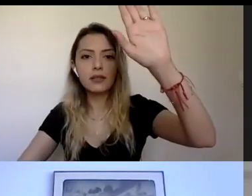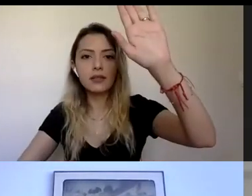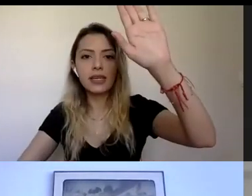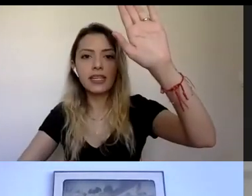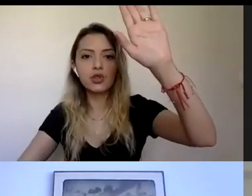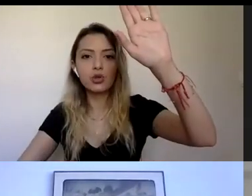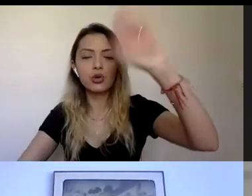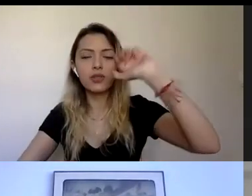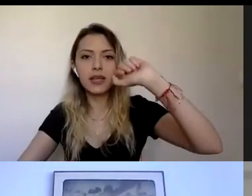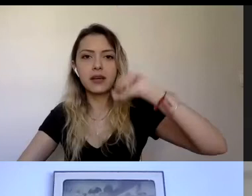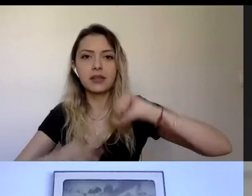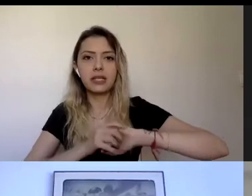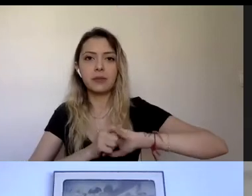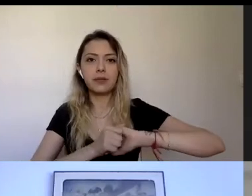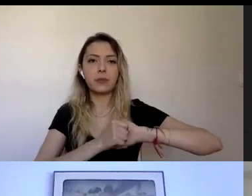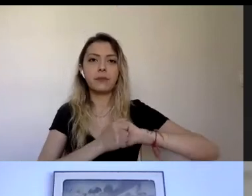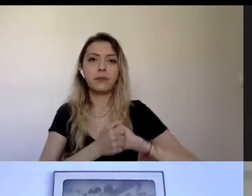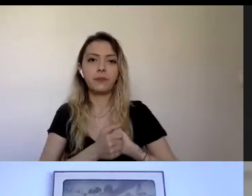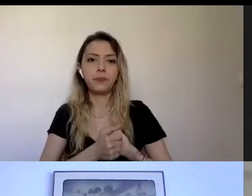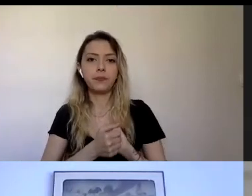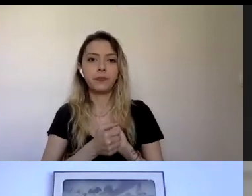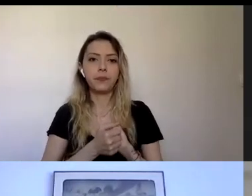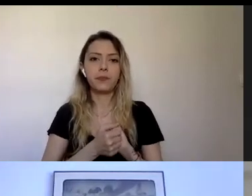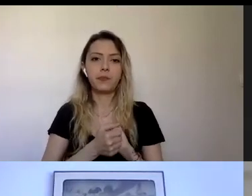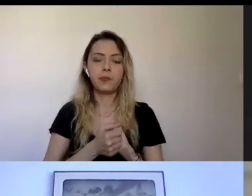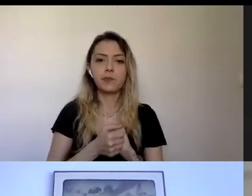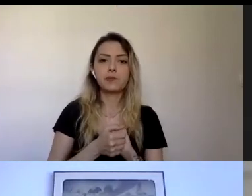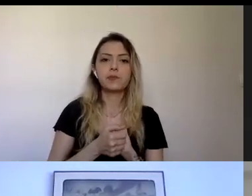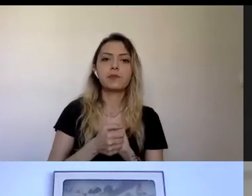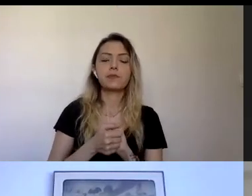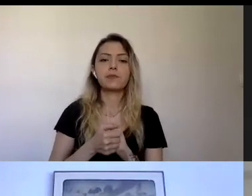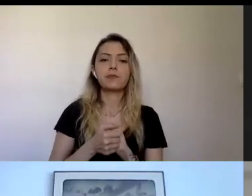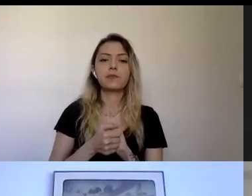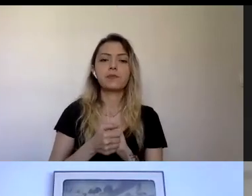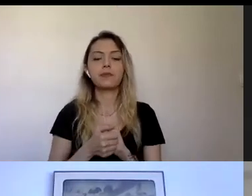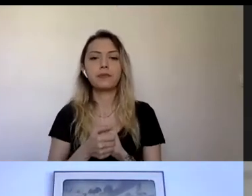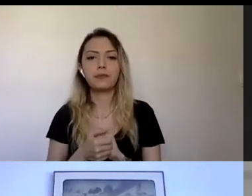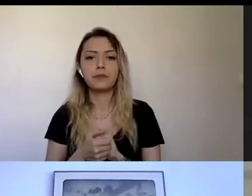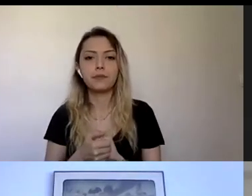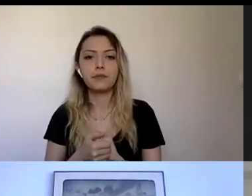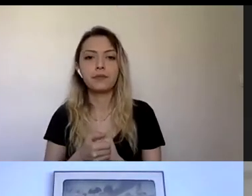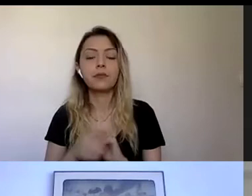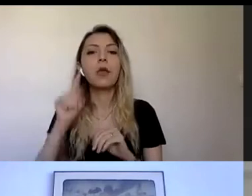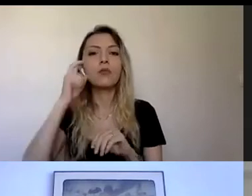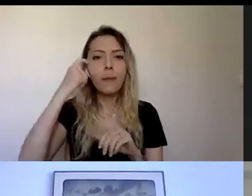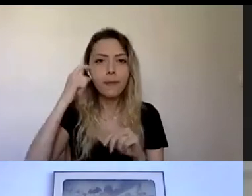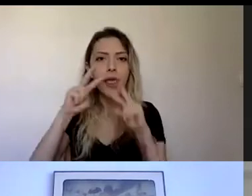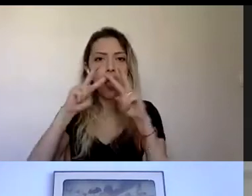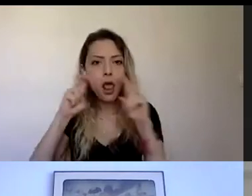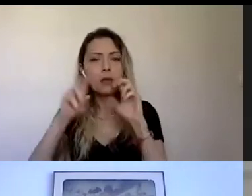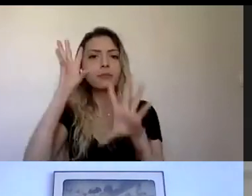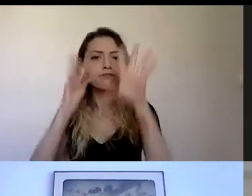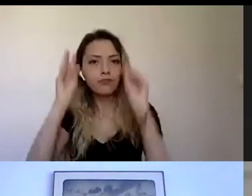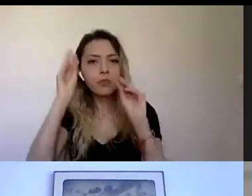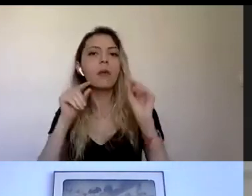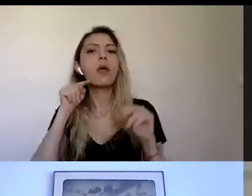Murat, ikinci soruyu tekrar alabilir miyim acaba? Tabii ki. İzleme aracına özgü bir